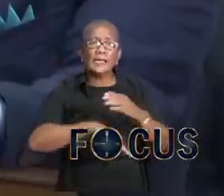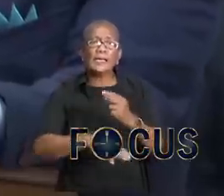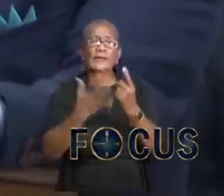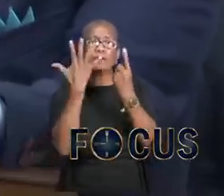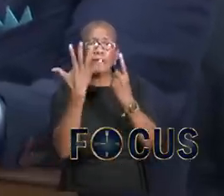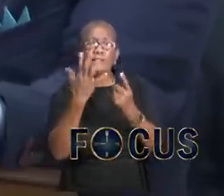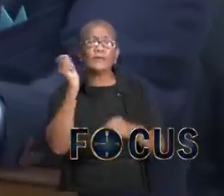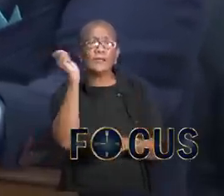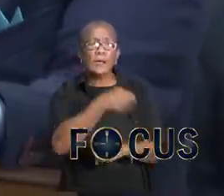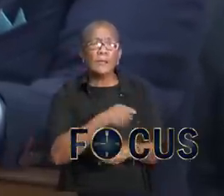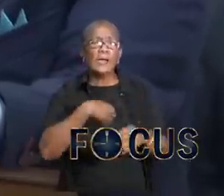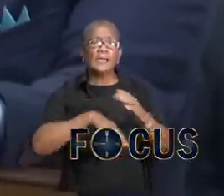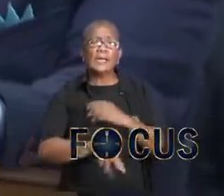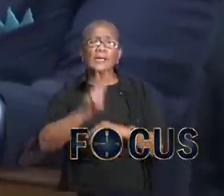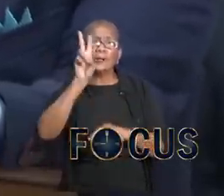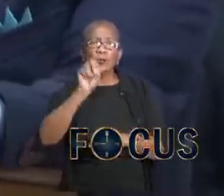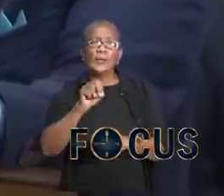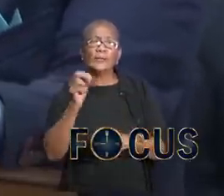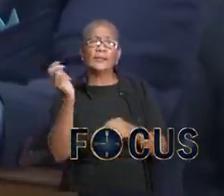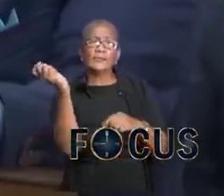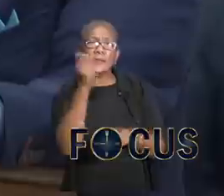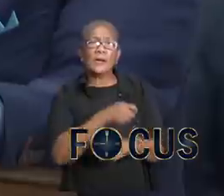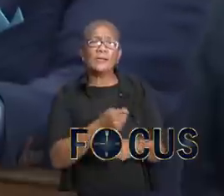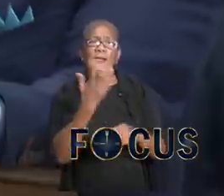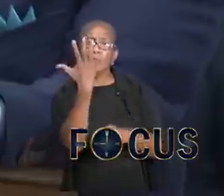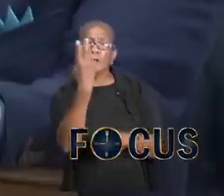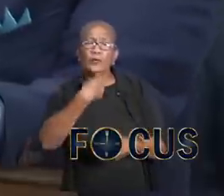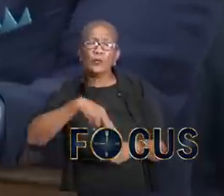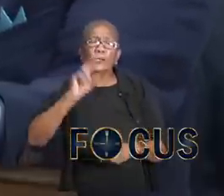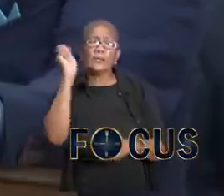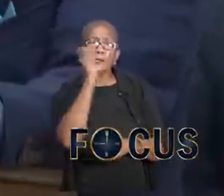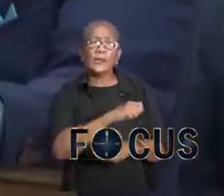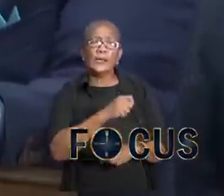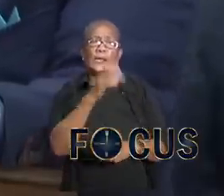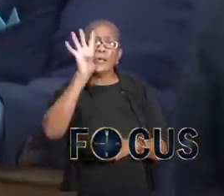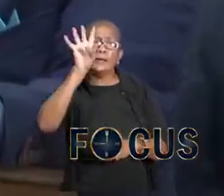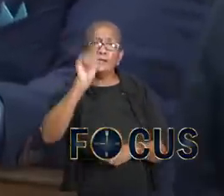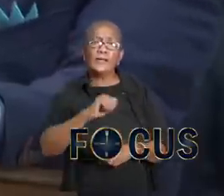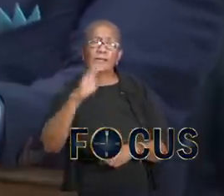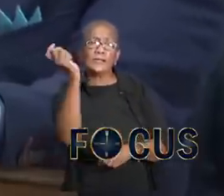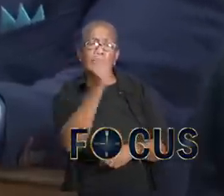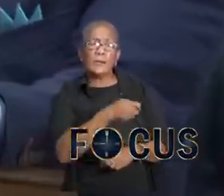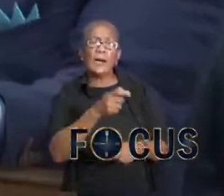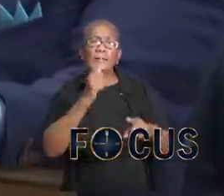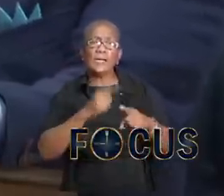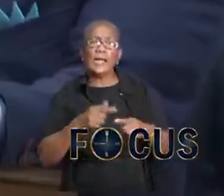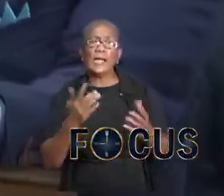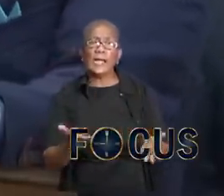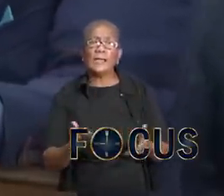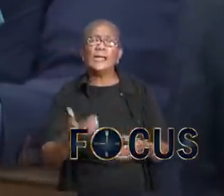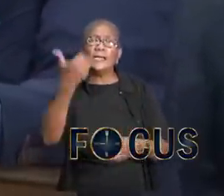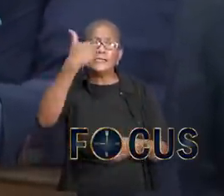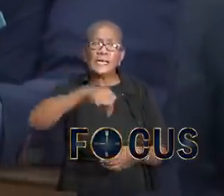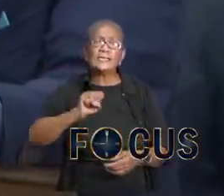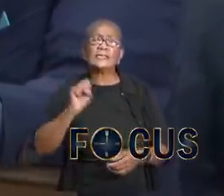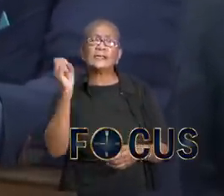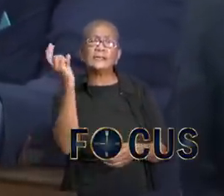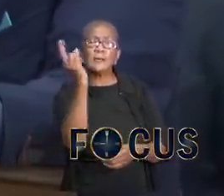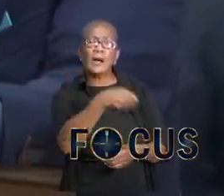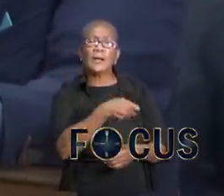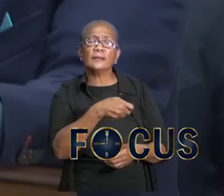maand, in de 20e maand, in de 25e maand, in de 40e maand en daar 60e maand.